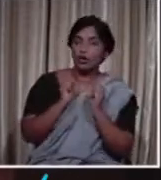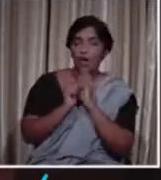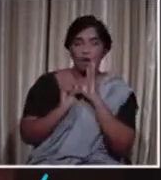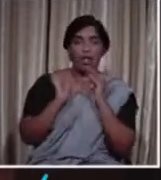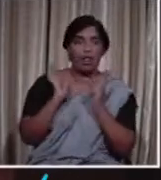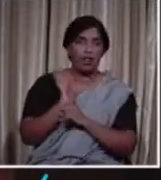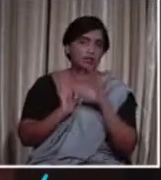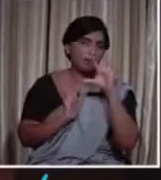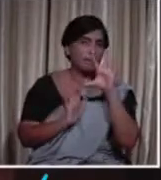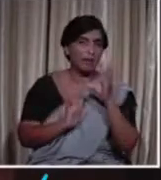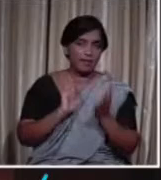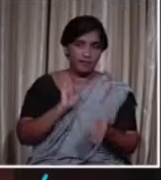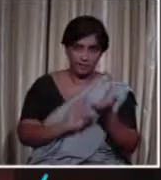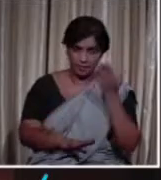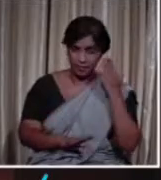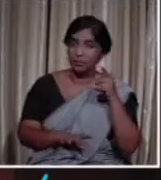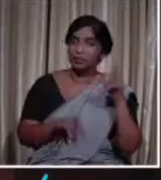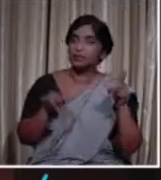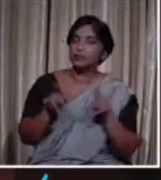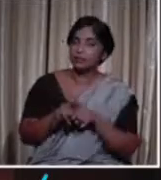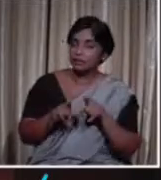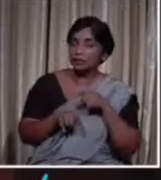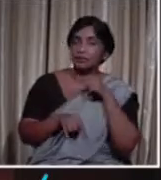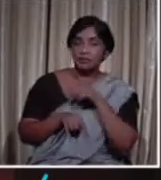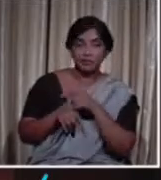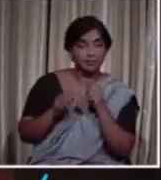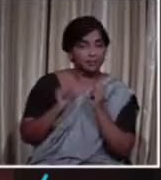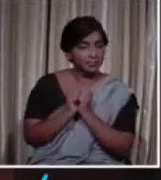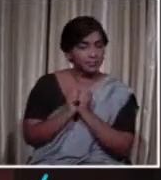වැඩිය. ඒ වගේම මේ ශේෂ්ත්‍රයේ